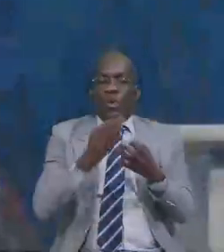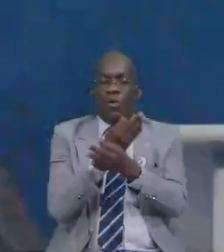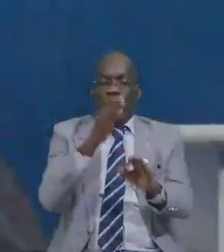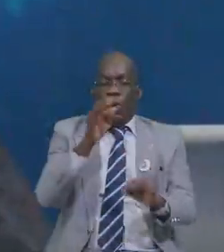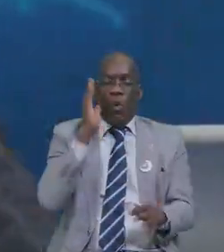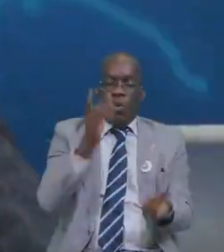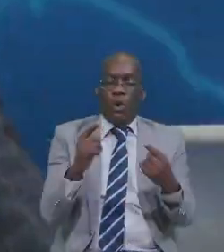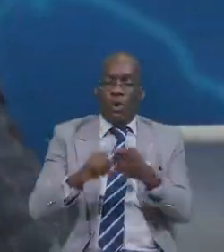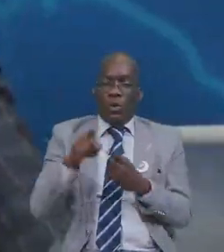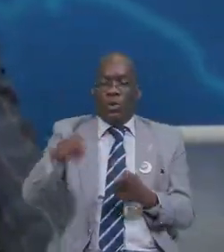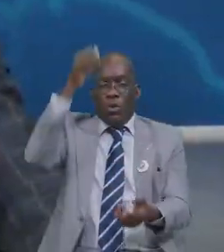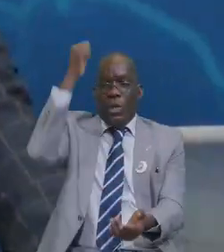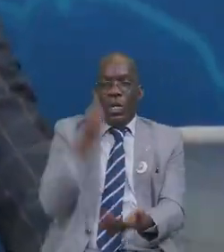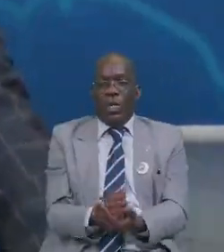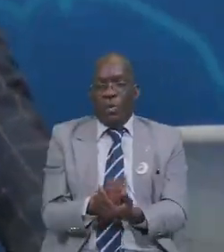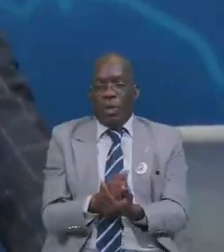toi. Amen.